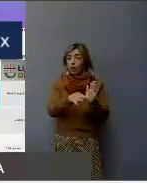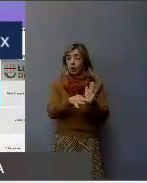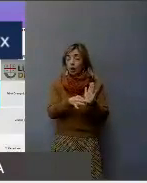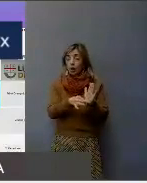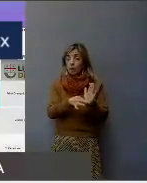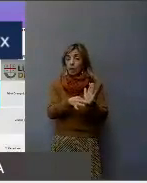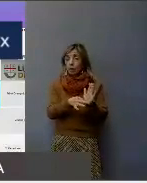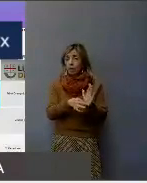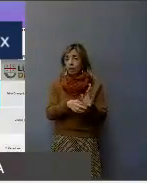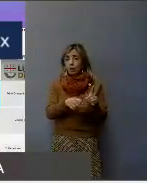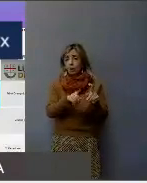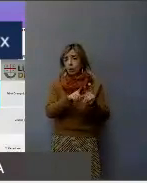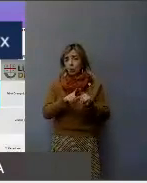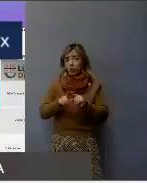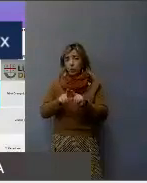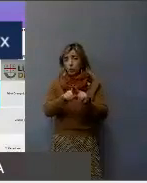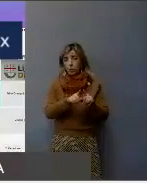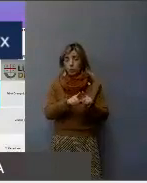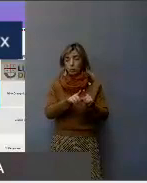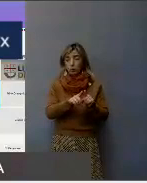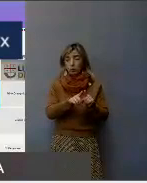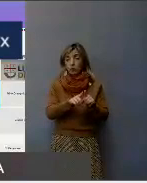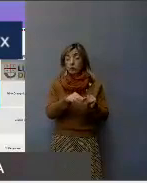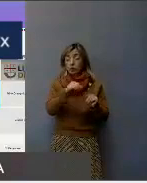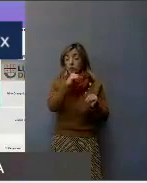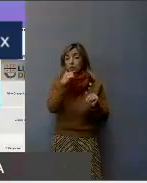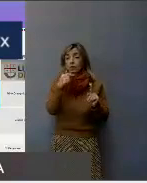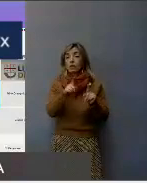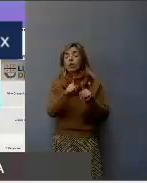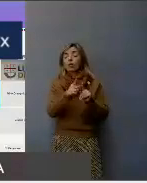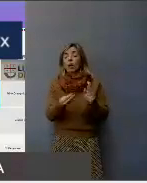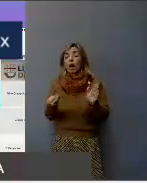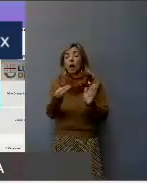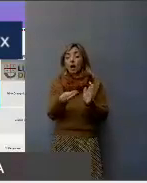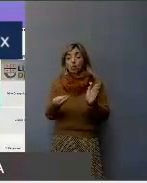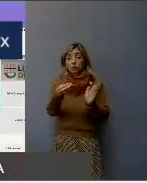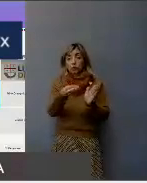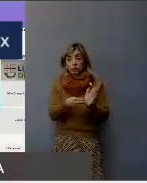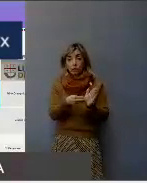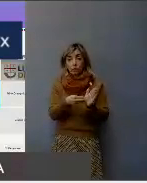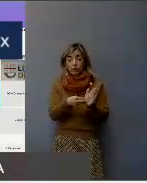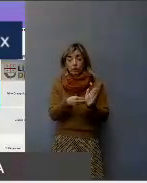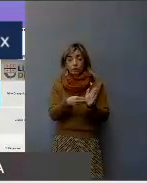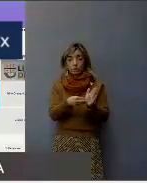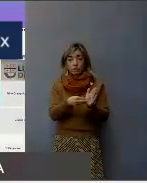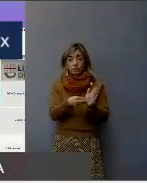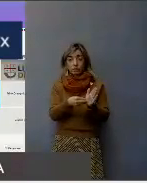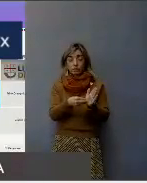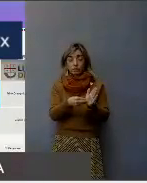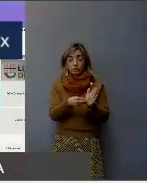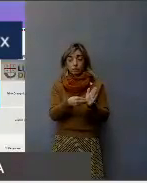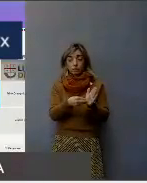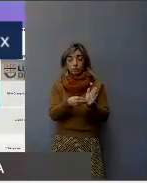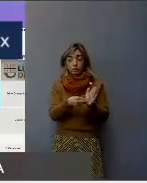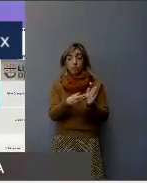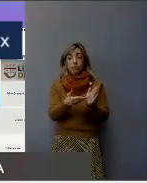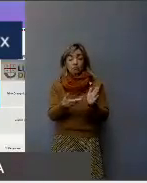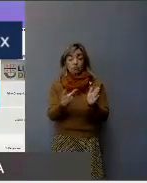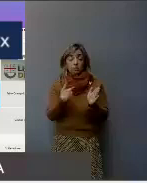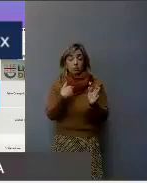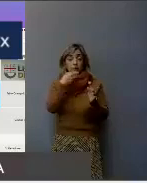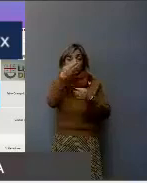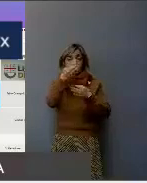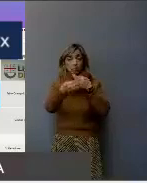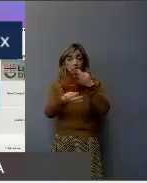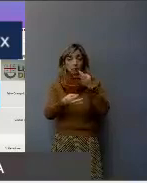vi è la necessità di un aggiornamento fermo restando come ho specificato nell'ordine